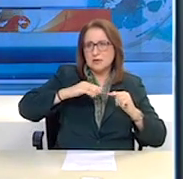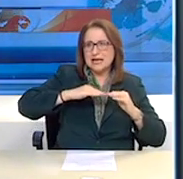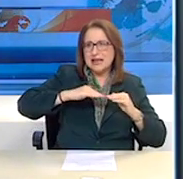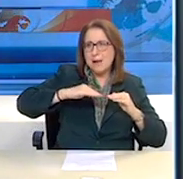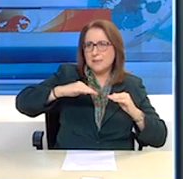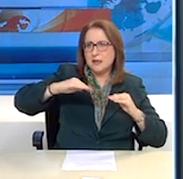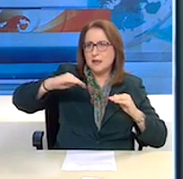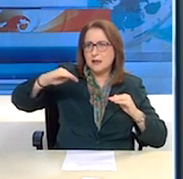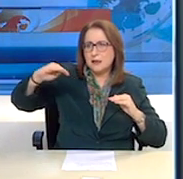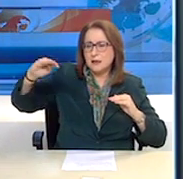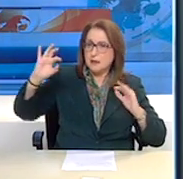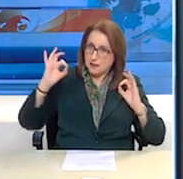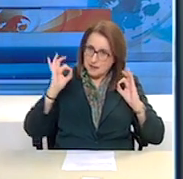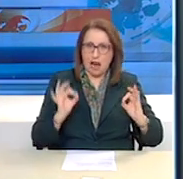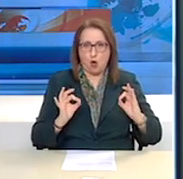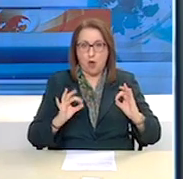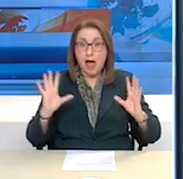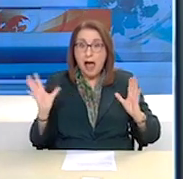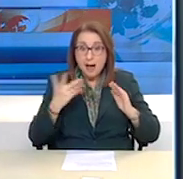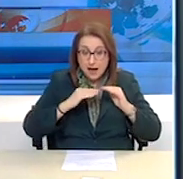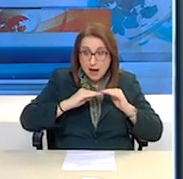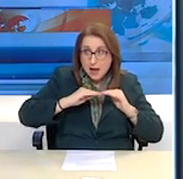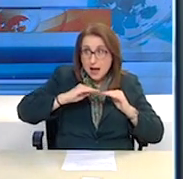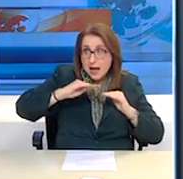είναι οπωσδήποτε πάρα πολύ καθησυχαστικό για μας.